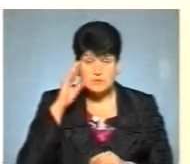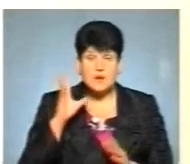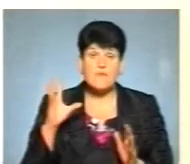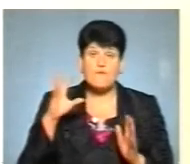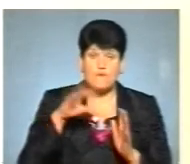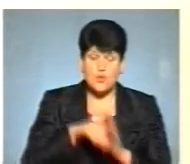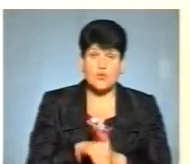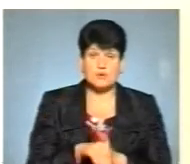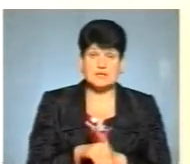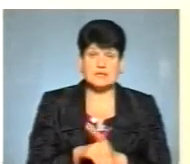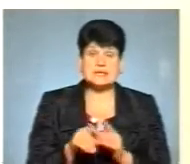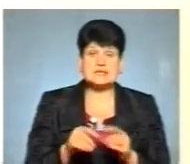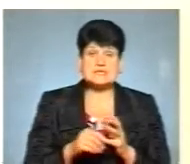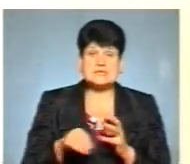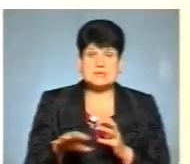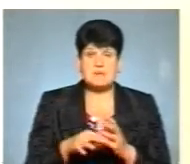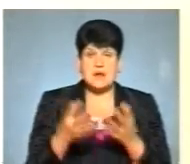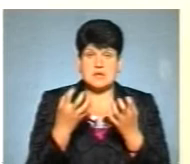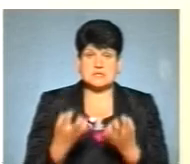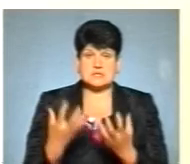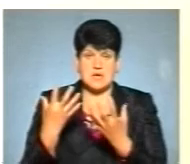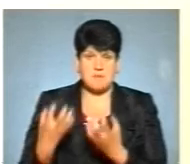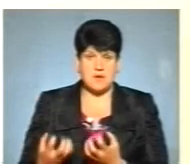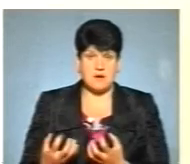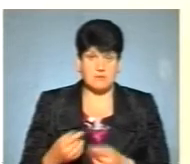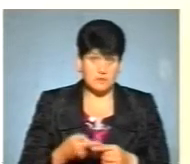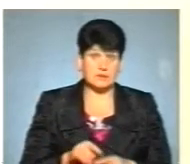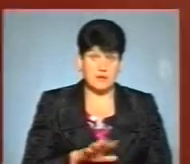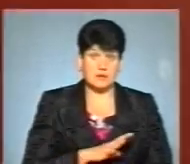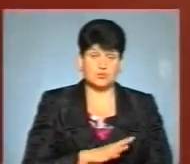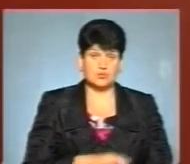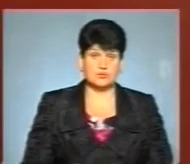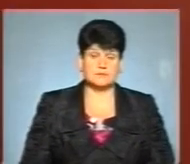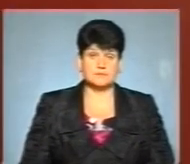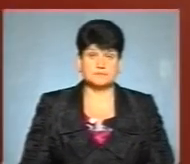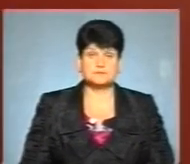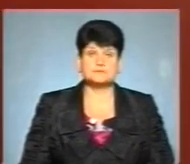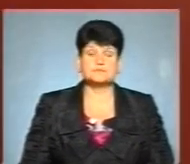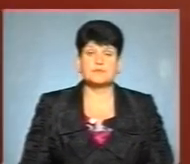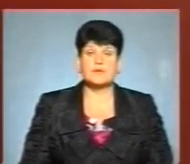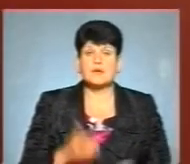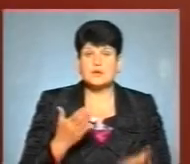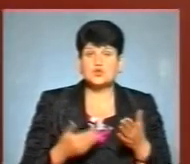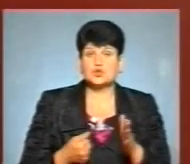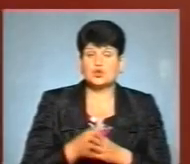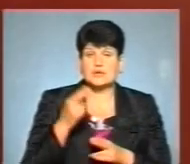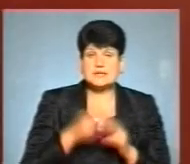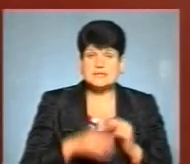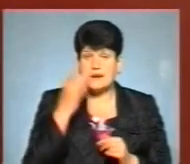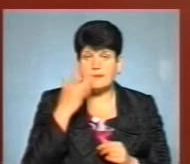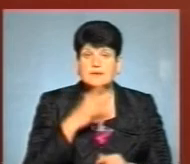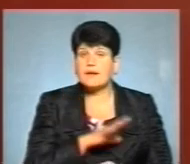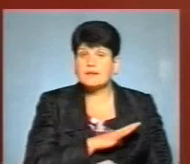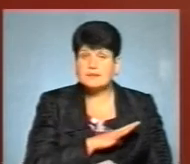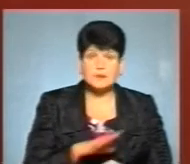забирала земля, забирали малі середні річки. Так і відбулося. А якщо до кінця літа більше вже не буде